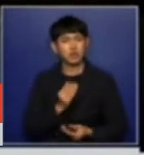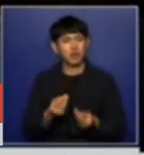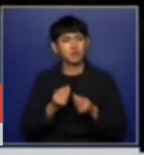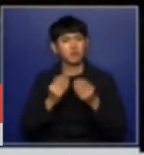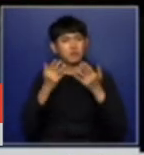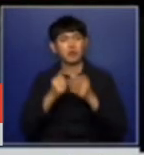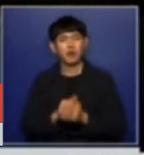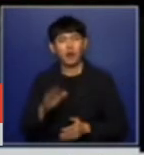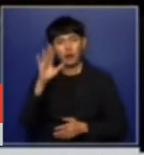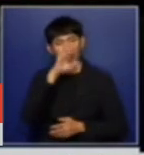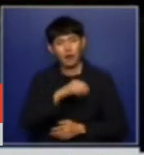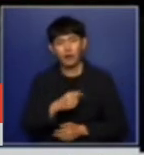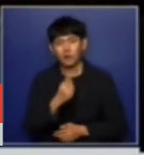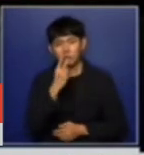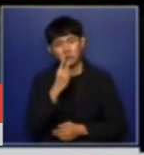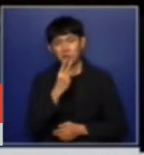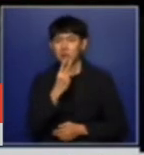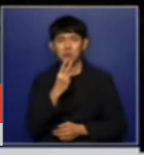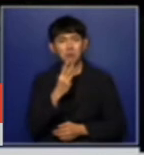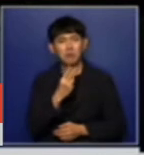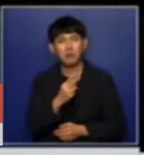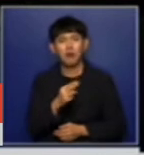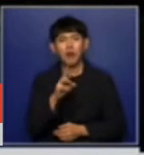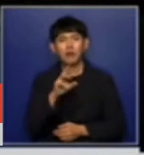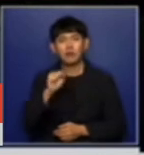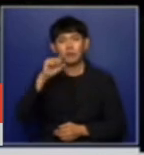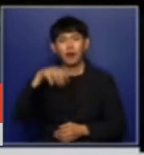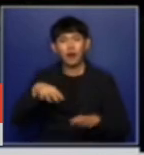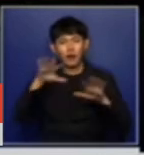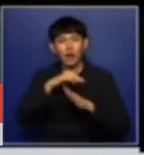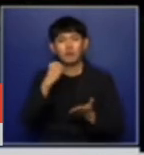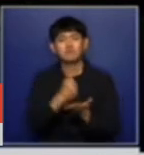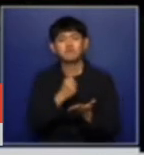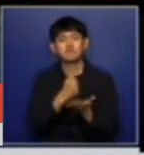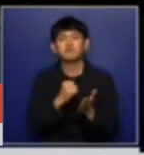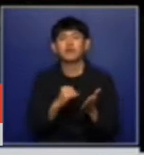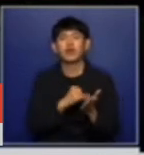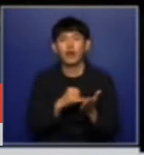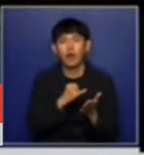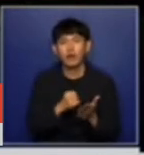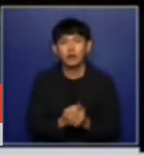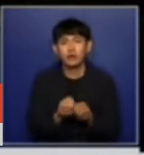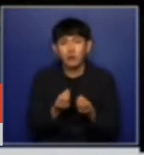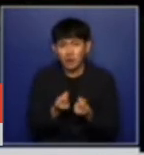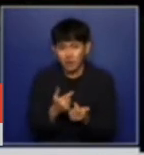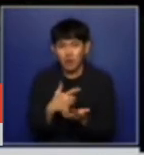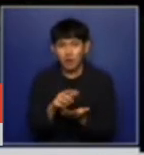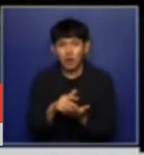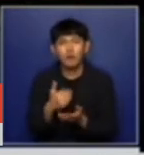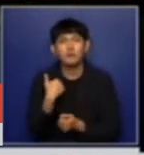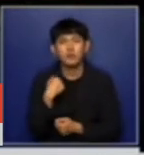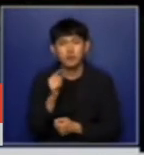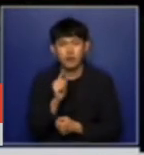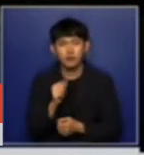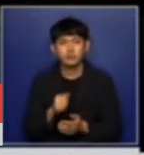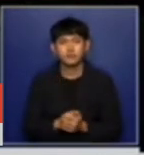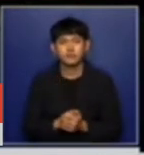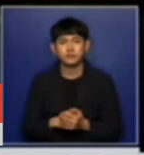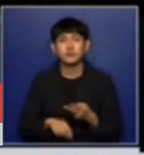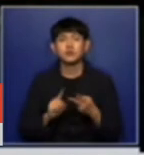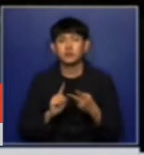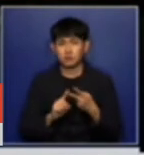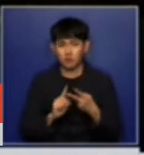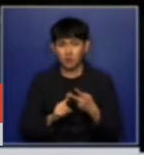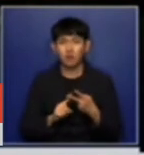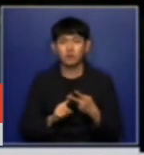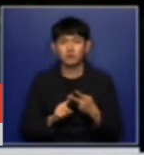ภาเห็นว่าสภานี้เป็นสภาตราอย่างเดี๋ยวผมจะมีรายละเอียดชี้ให้ท่านประธานได้ดูเรื่องที่สองครับ